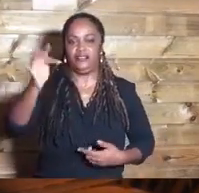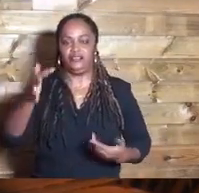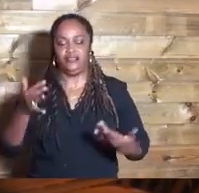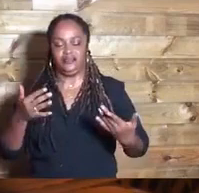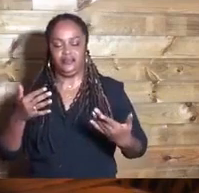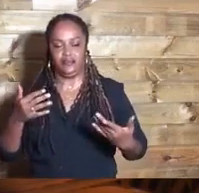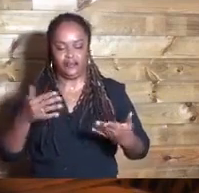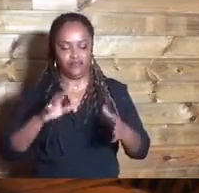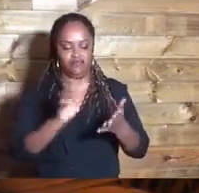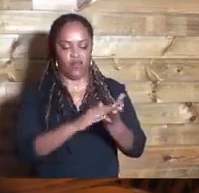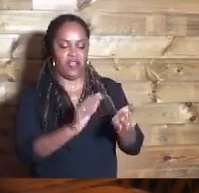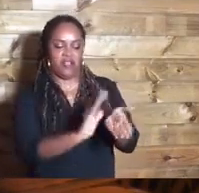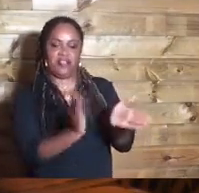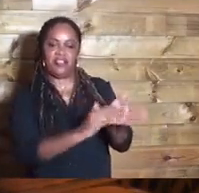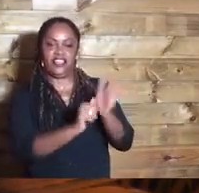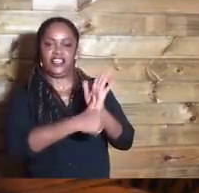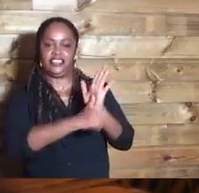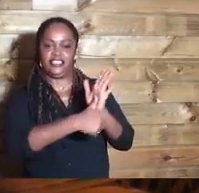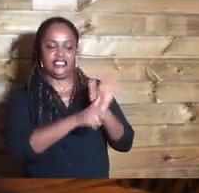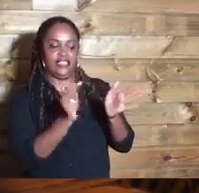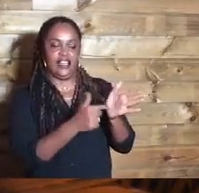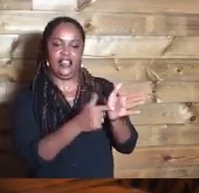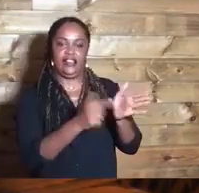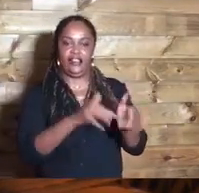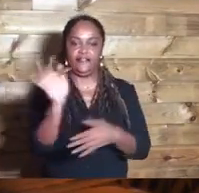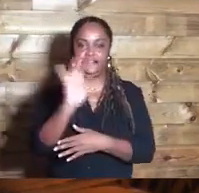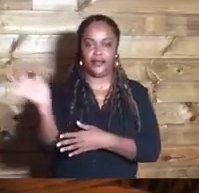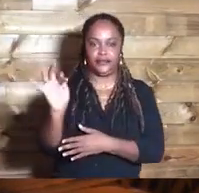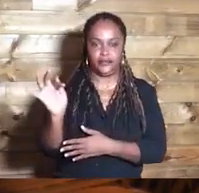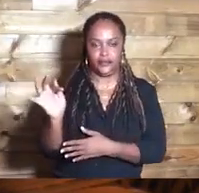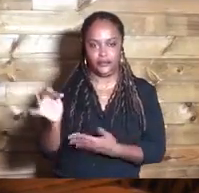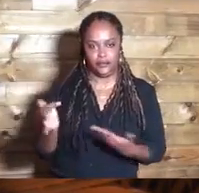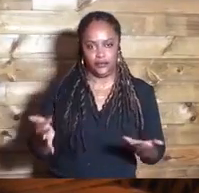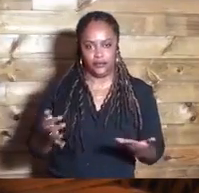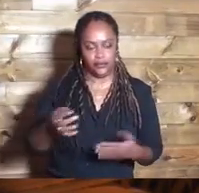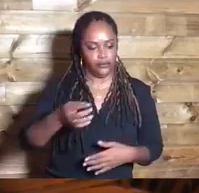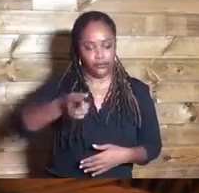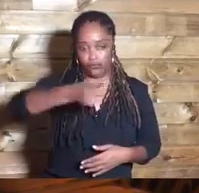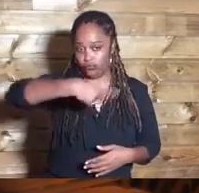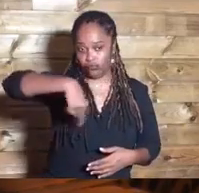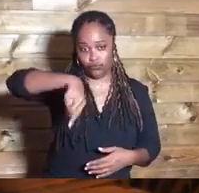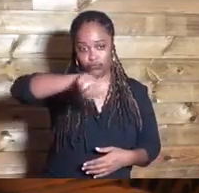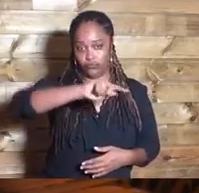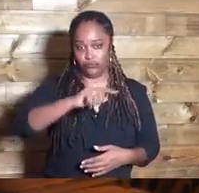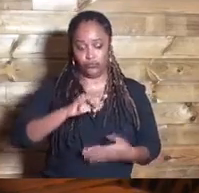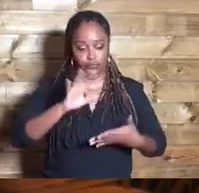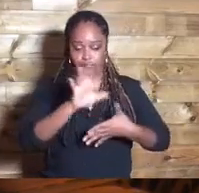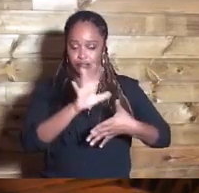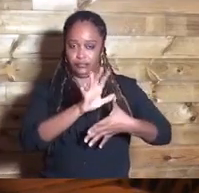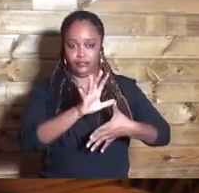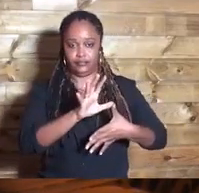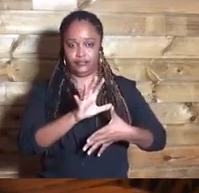si vous aviez passé phare, pommade, pour cacher ça qui est en bas. Mais tout Guadeloupéen sait bien qu'il y a Guadeloupéen.